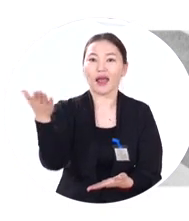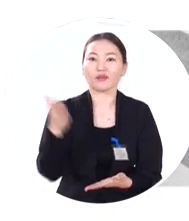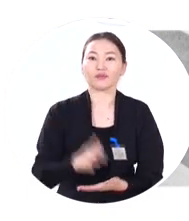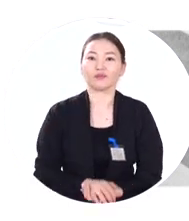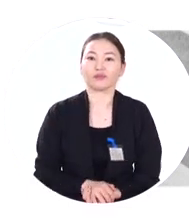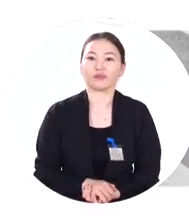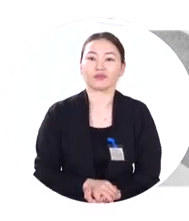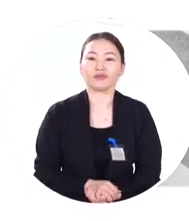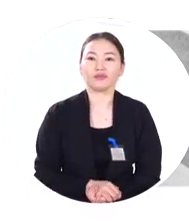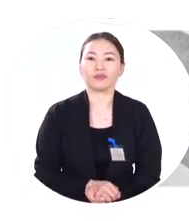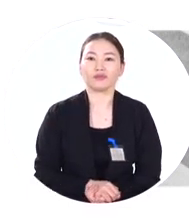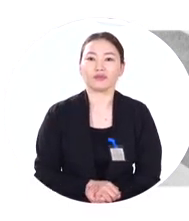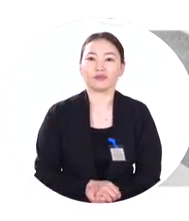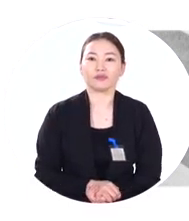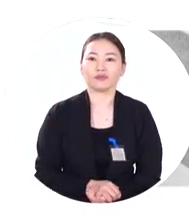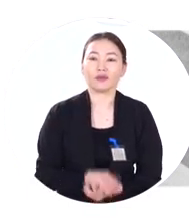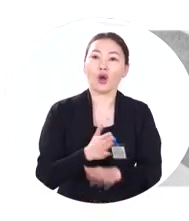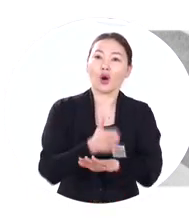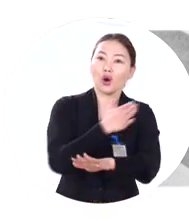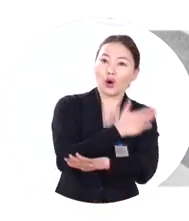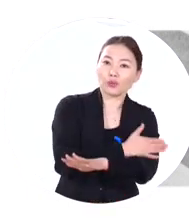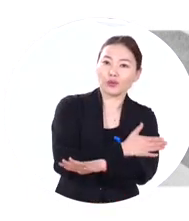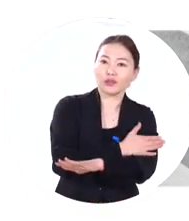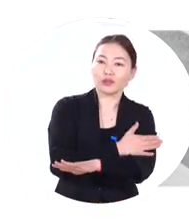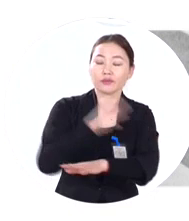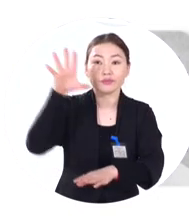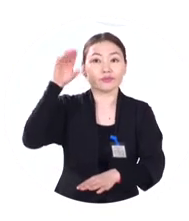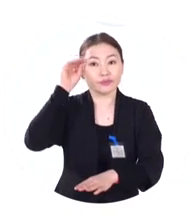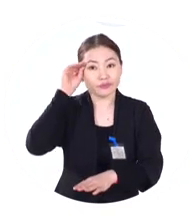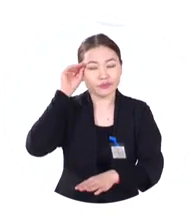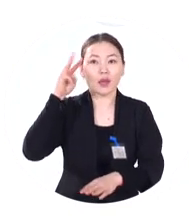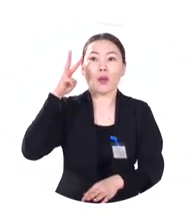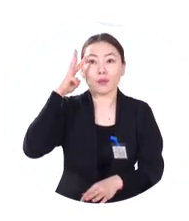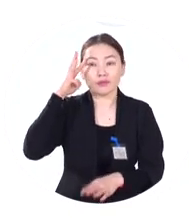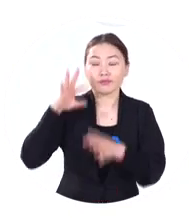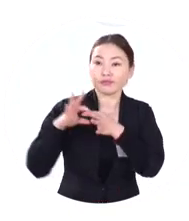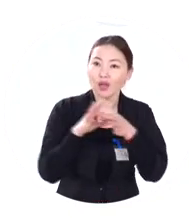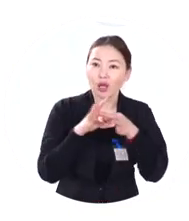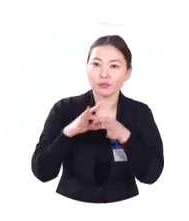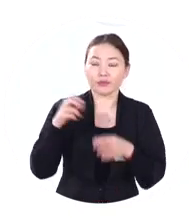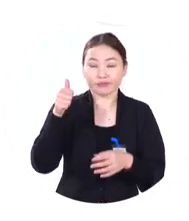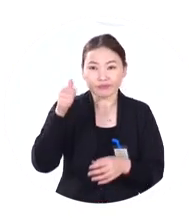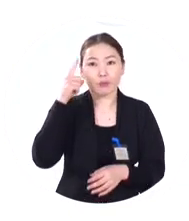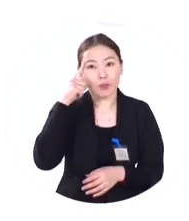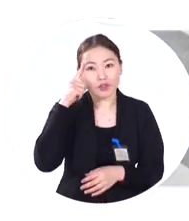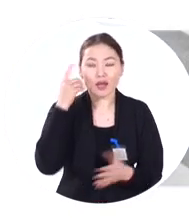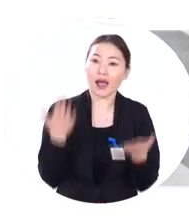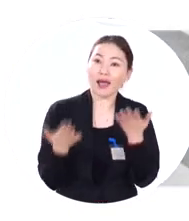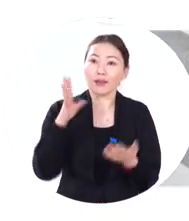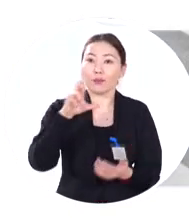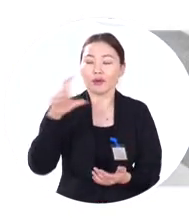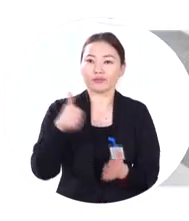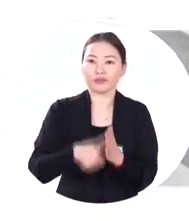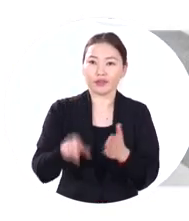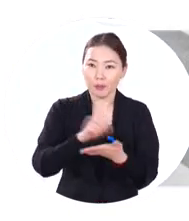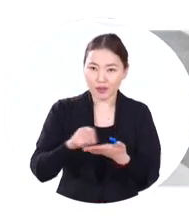анхааралтай сайн ажиглаад өмнөх үдсэн мэдлэгтэйгээ уялдуулаад аль нь вэ гэдгийг дэвтэртээ тэмдэглэх нь байна. За